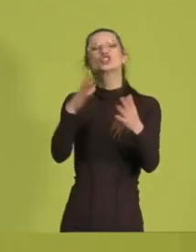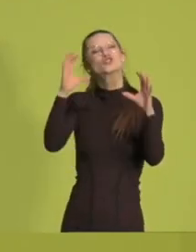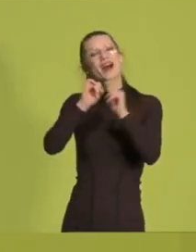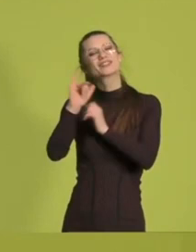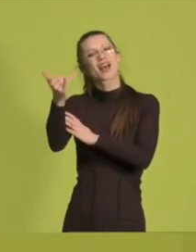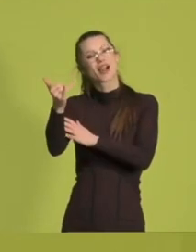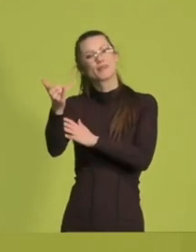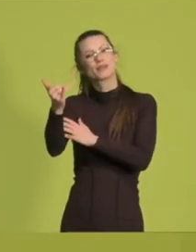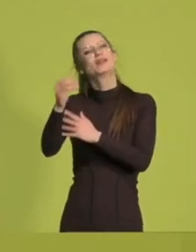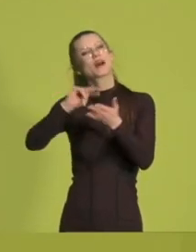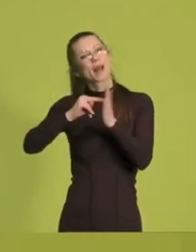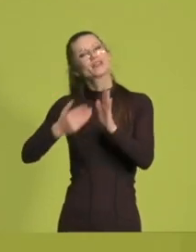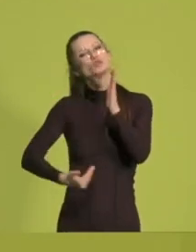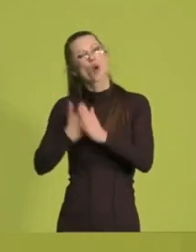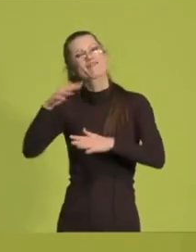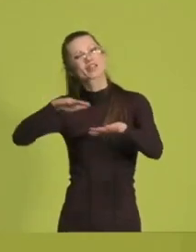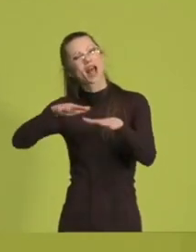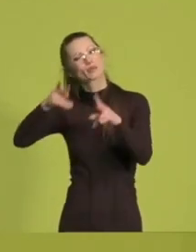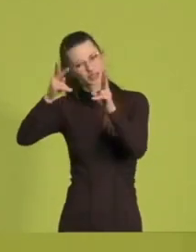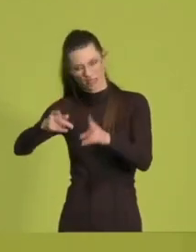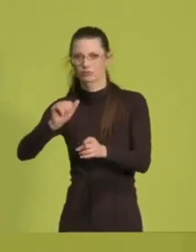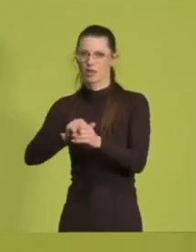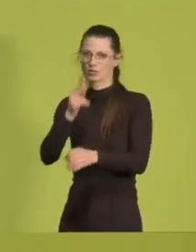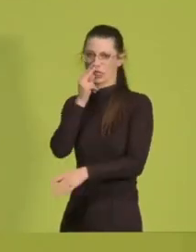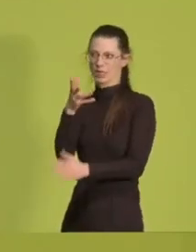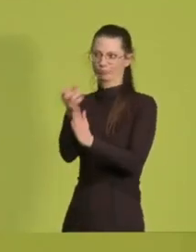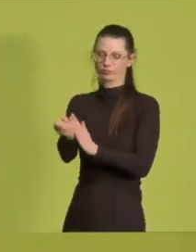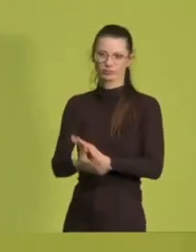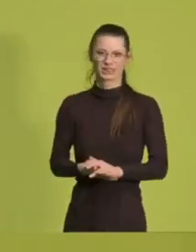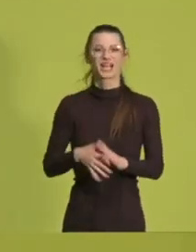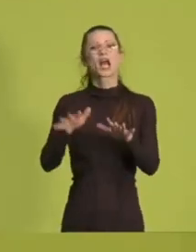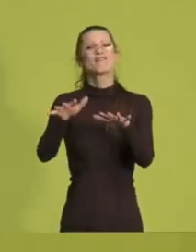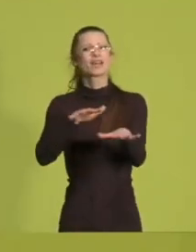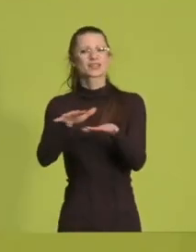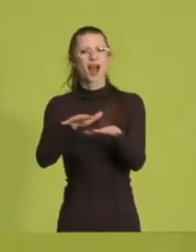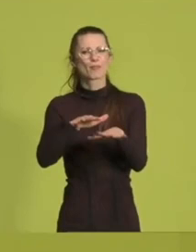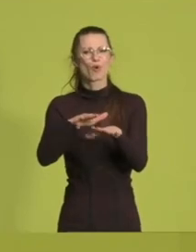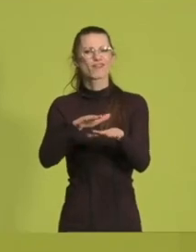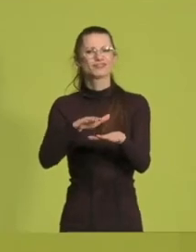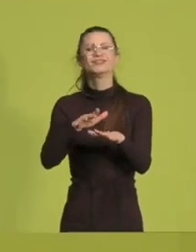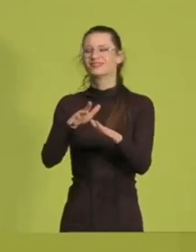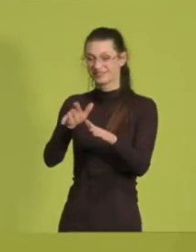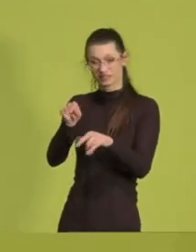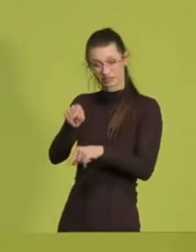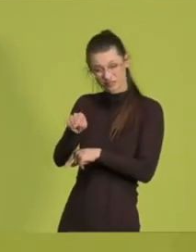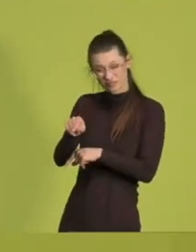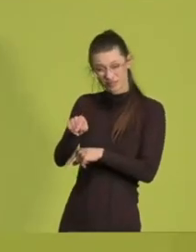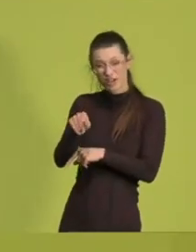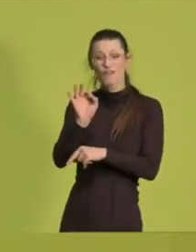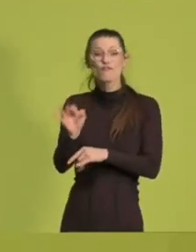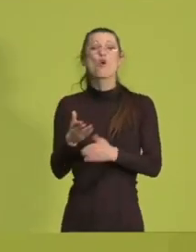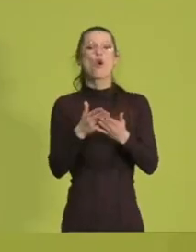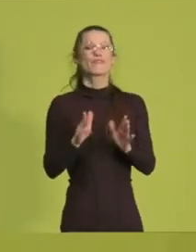Schwarz-Gelb geplanten neuen Versammlungsrecht. Das sieht in Versammlungen eine potenzielle Gefahr für die